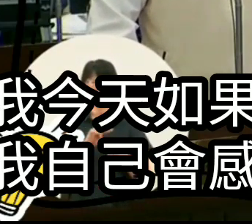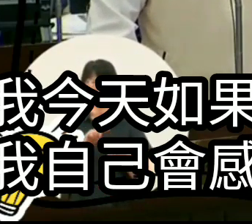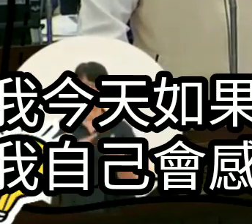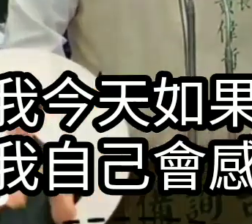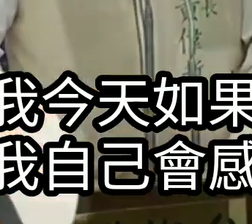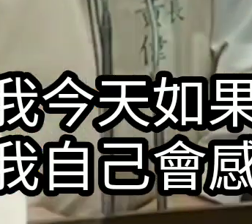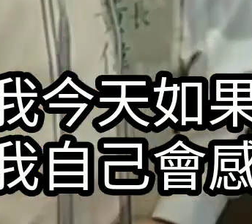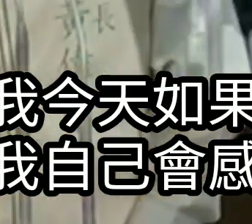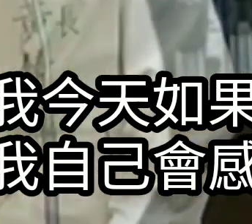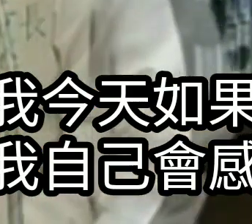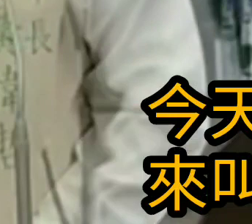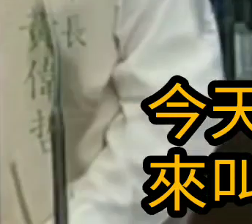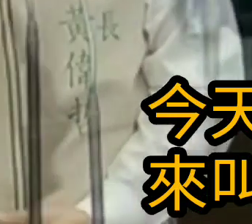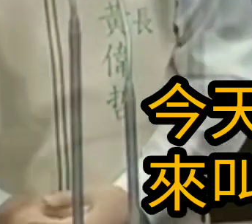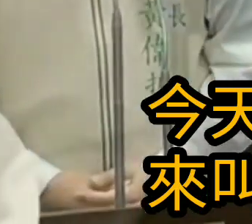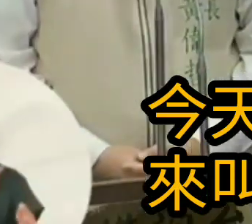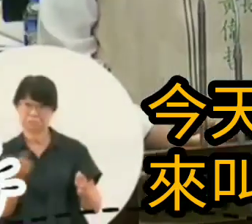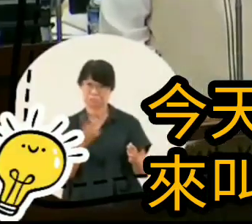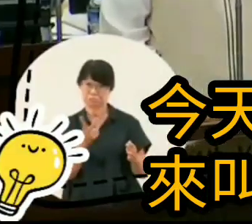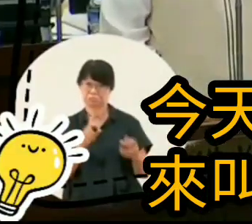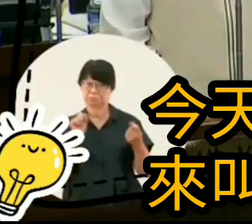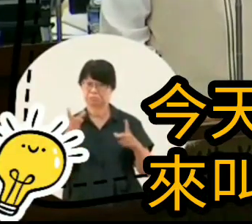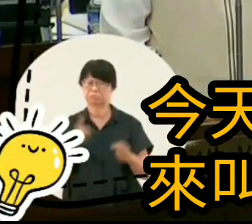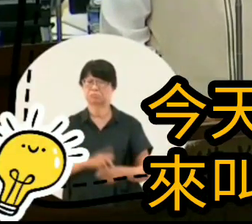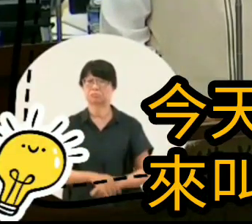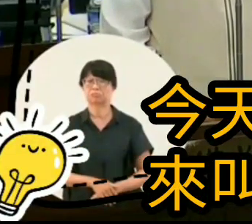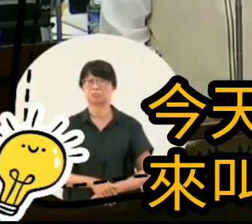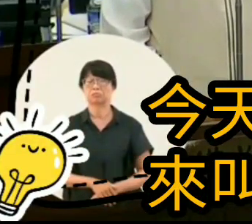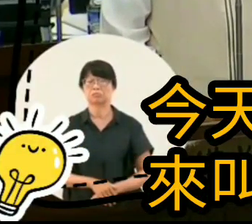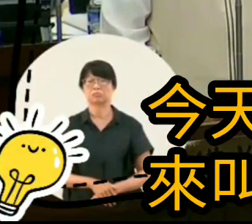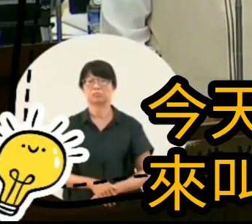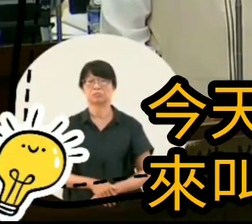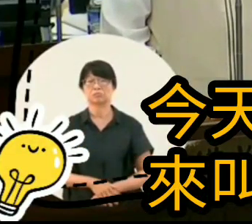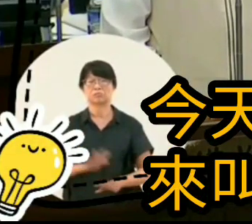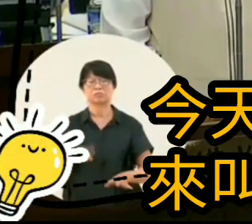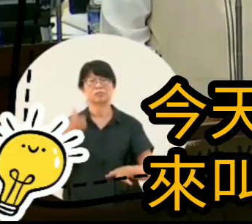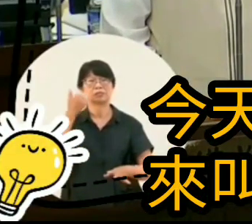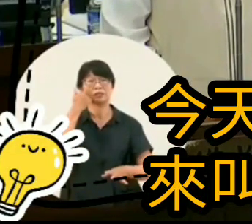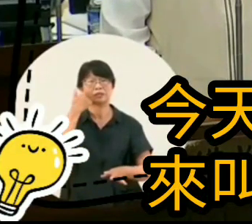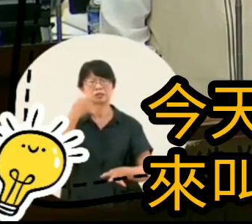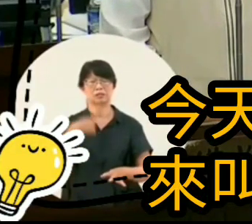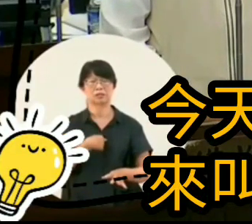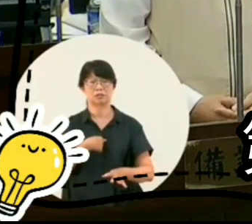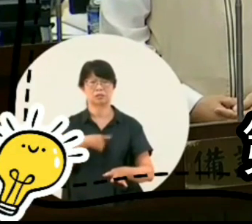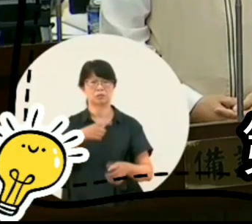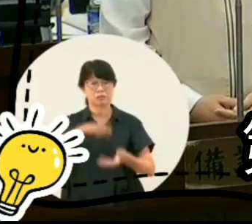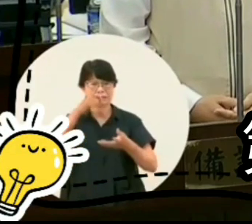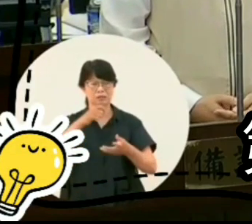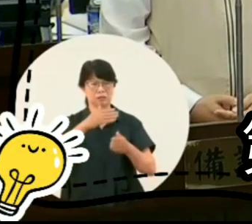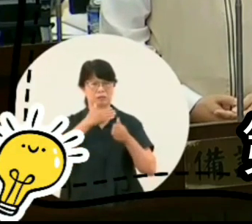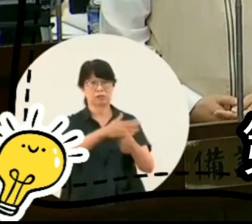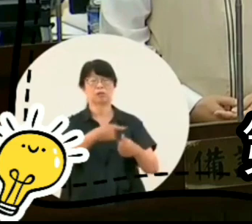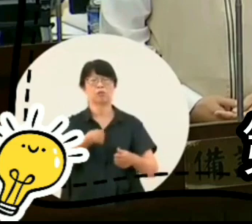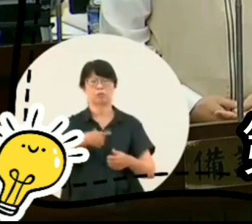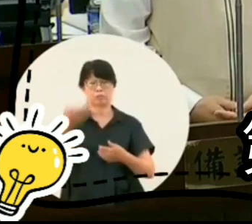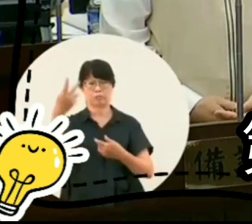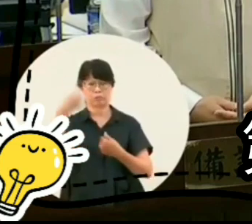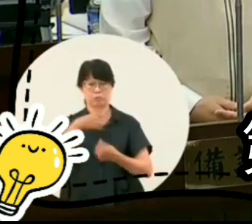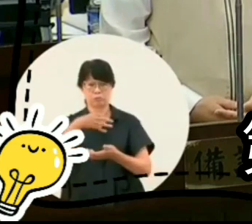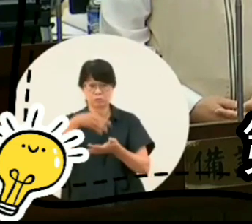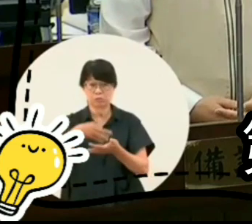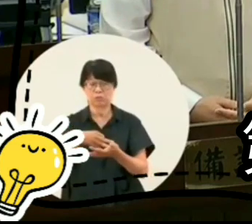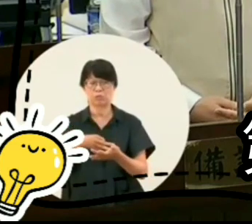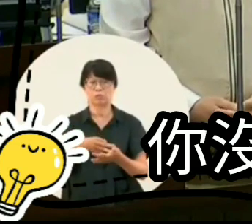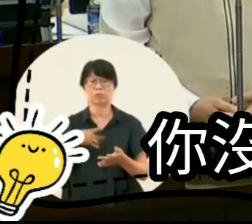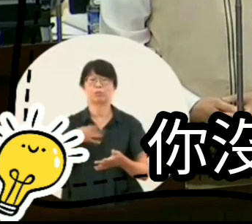可能不足。哦，搁今仔啥物人甲你发动罢免，我来叫我签，我也袂签啊。第一，你无贪